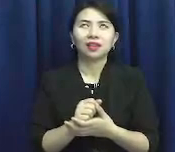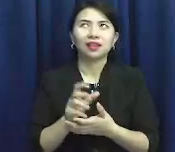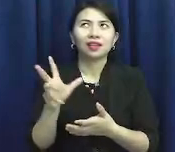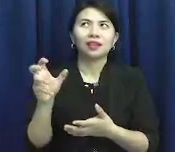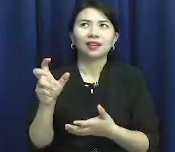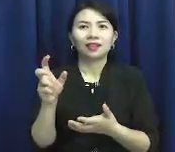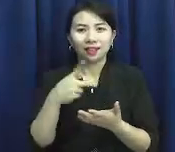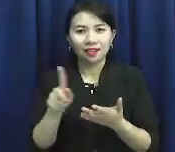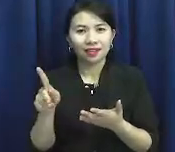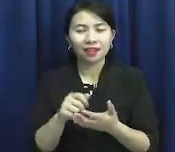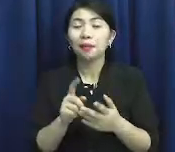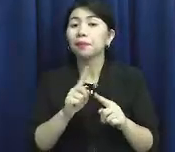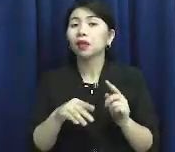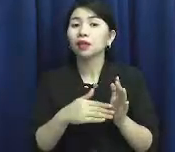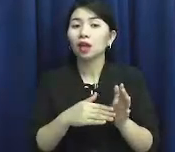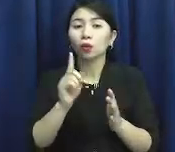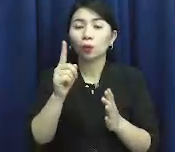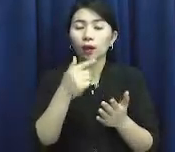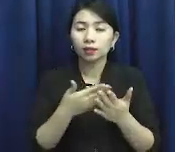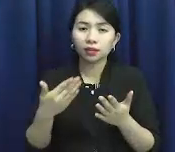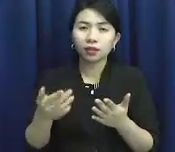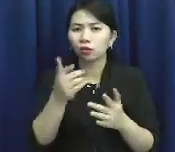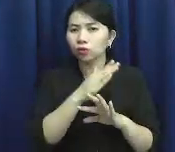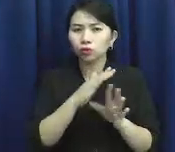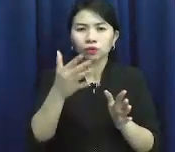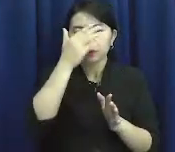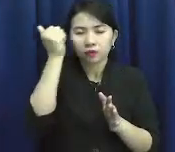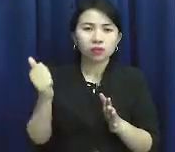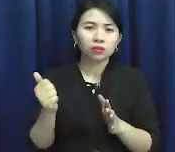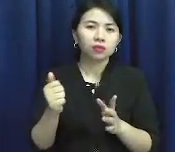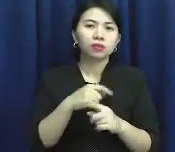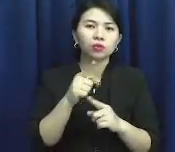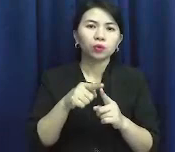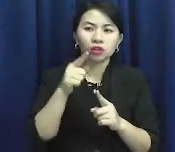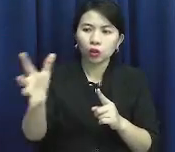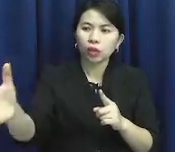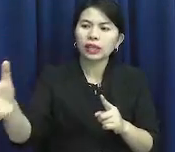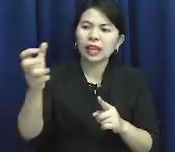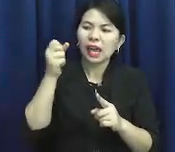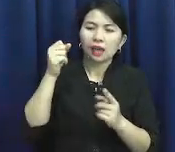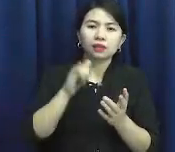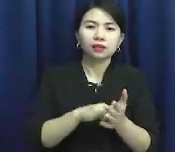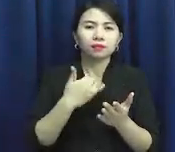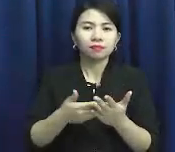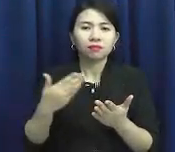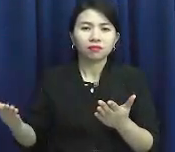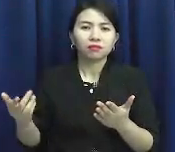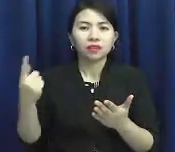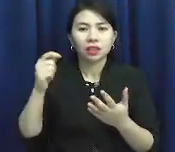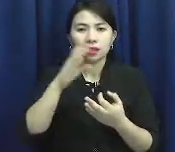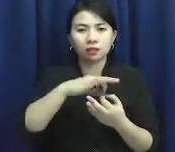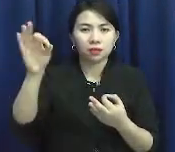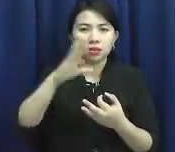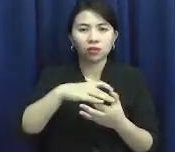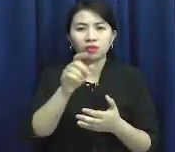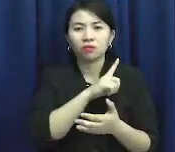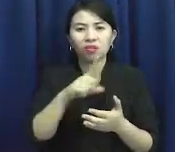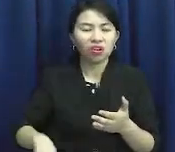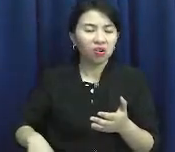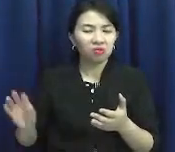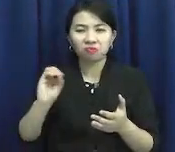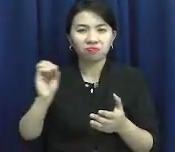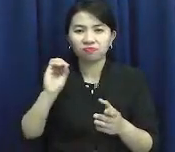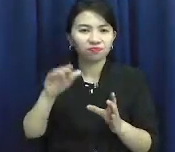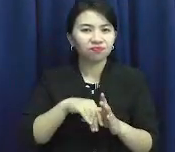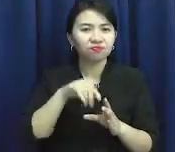yeah, one thing pala na hindi mo nakakalimutan, kakahabol mo sa mga bagay na yun, pagod yung na spirit ng Panginoon wala na pala sa'yo. Yeah, that's